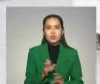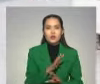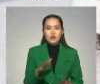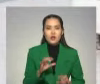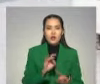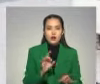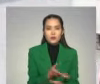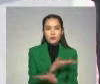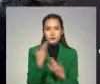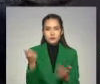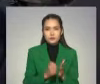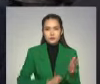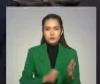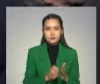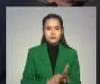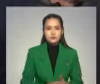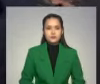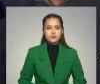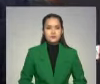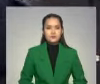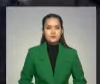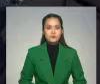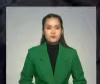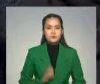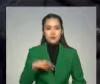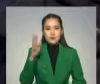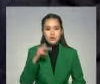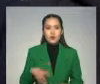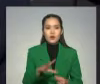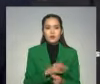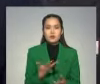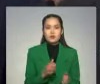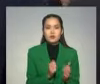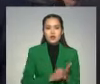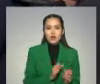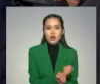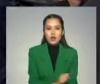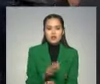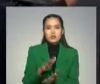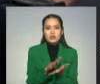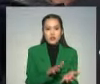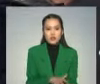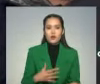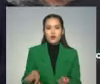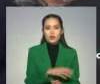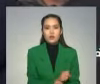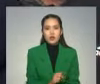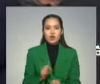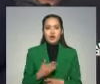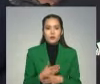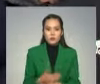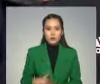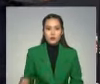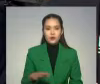толком не объясняет. В зоне везде отказы. Просто заявки все в отказ. Либо там по таможне не проходит, либо